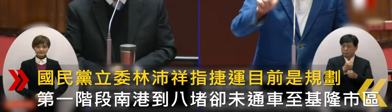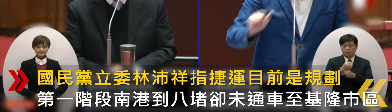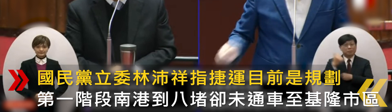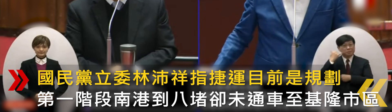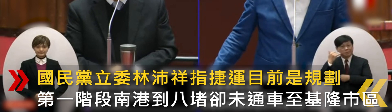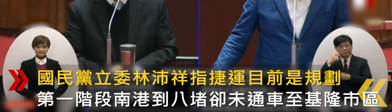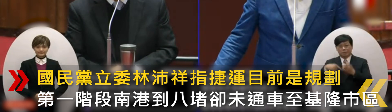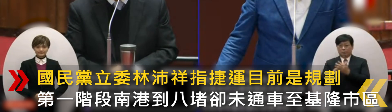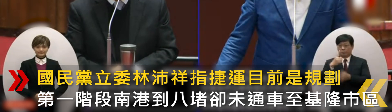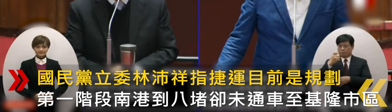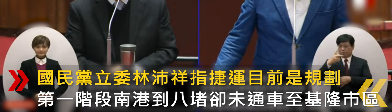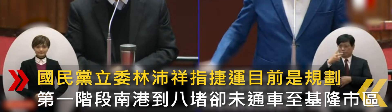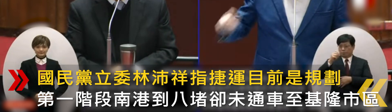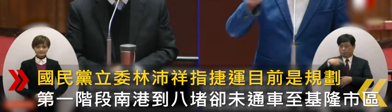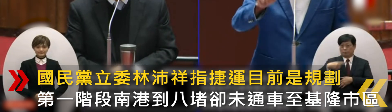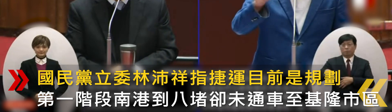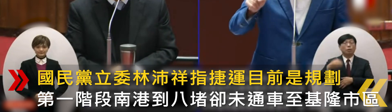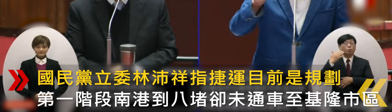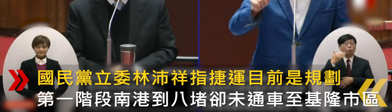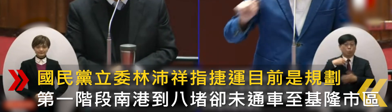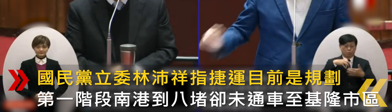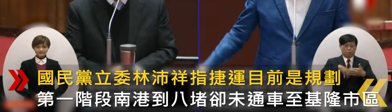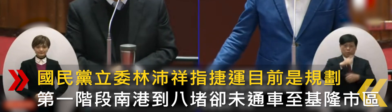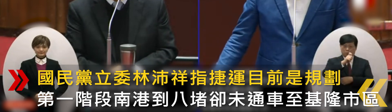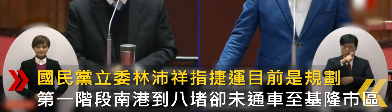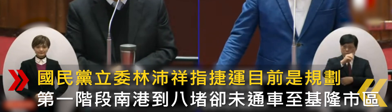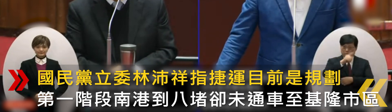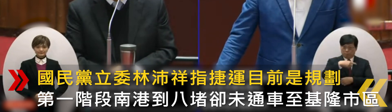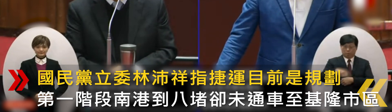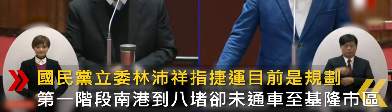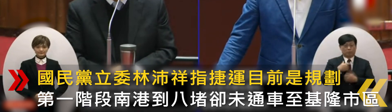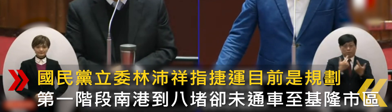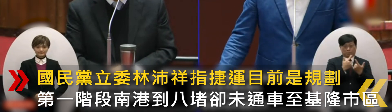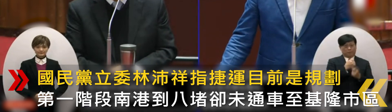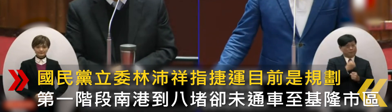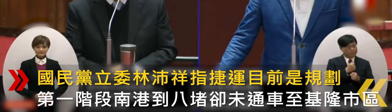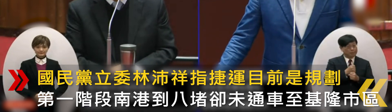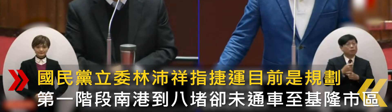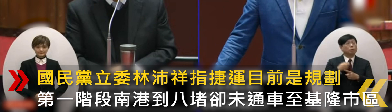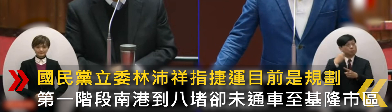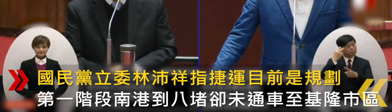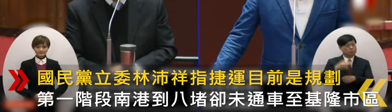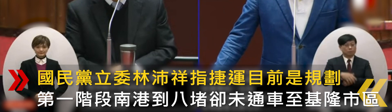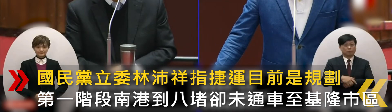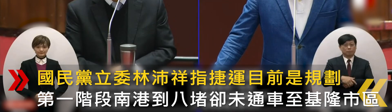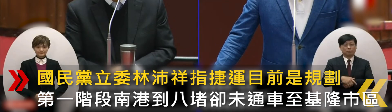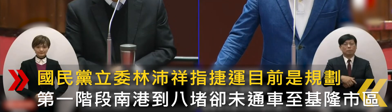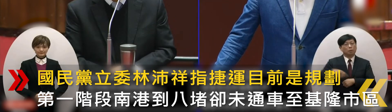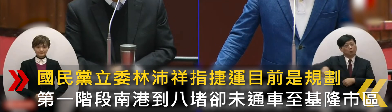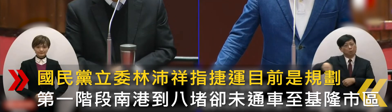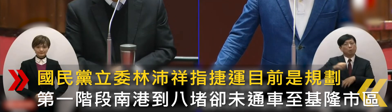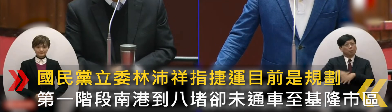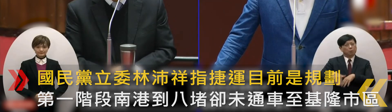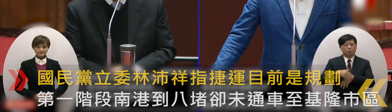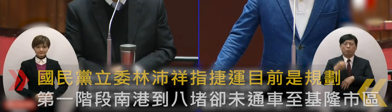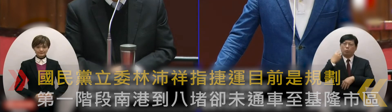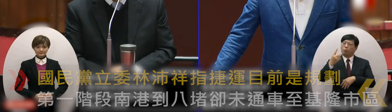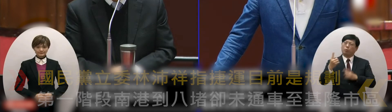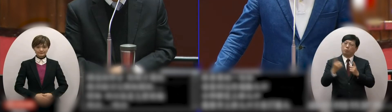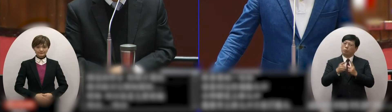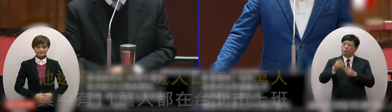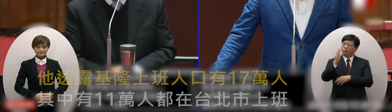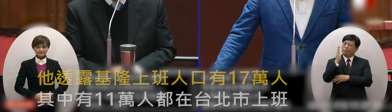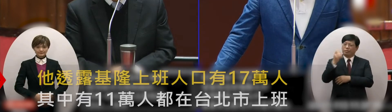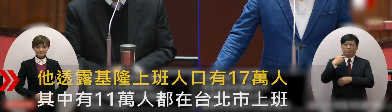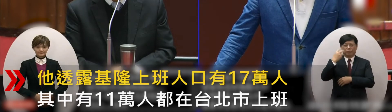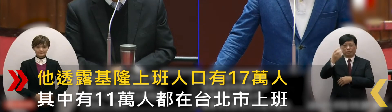班人口只有17万人，当你有将近十一万人在台北上班的时候，你觉得他们会不会觉得对这个政